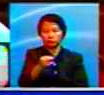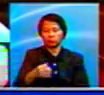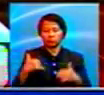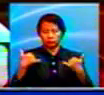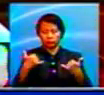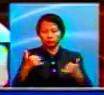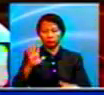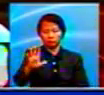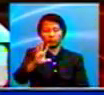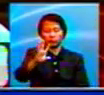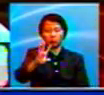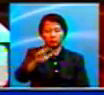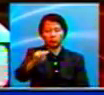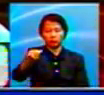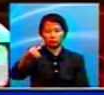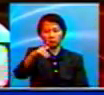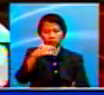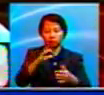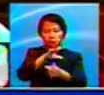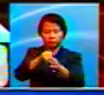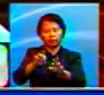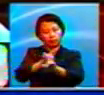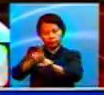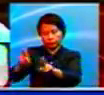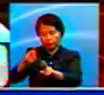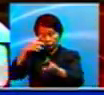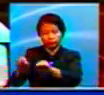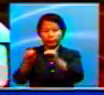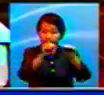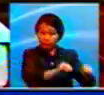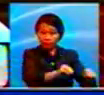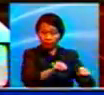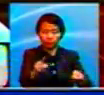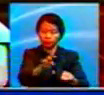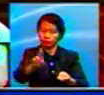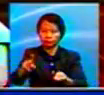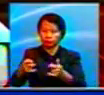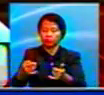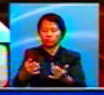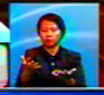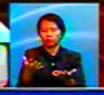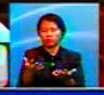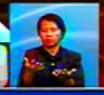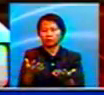sekarang mereka terlibat dalam persediaan-persediaan perpindahan dari segi